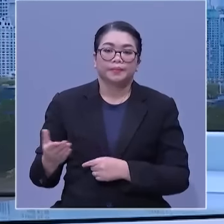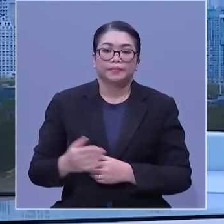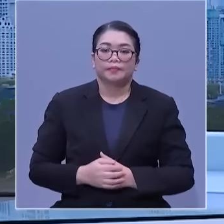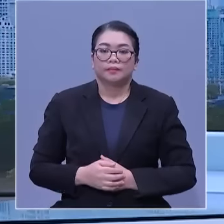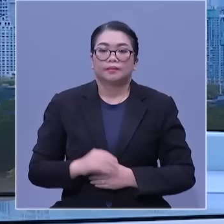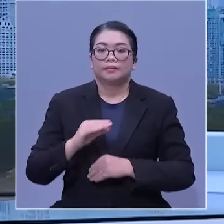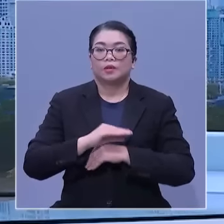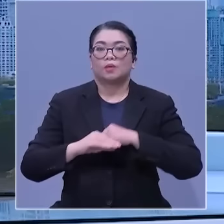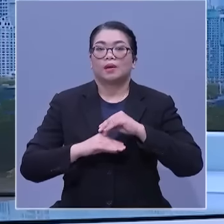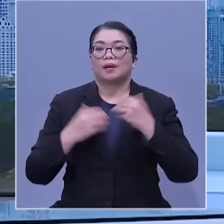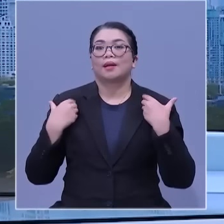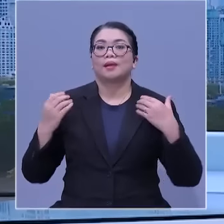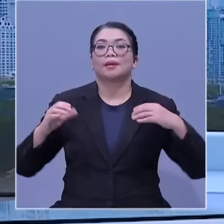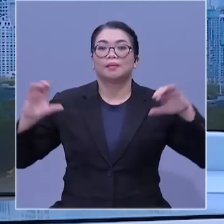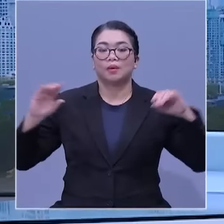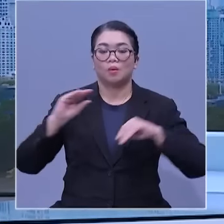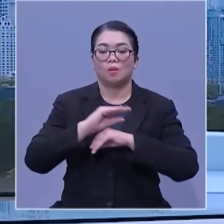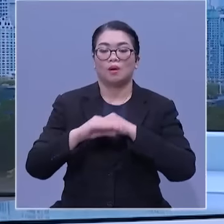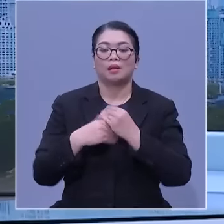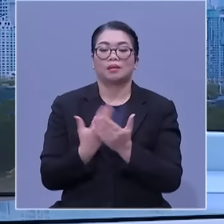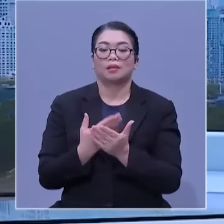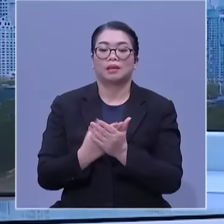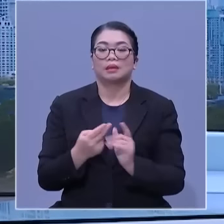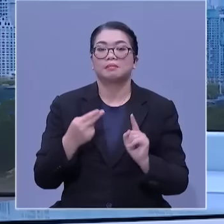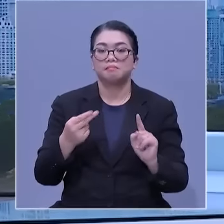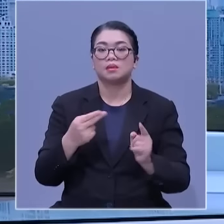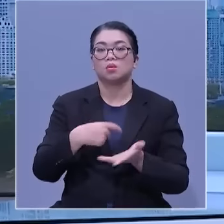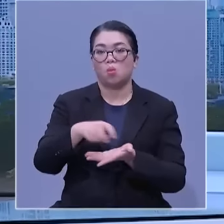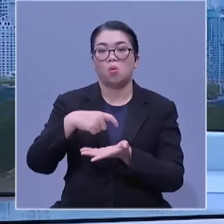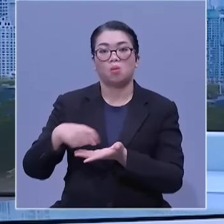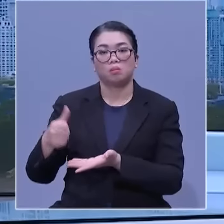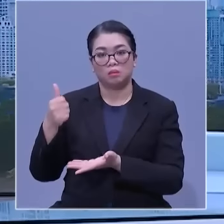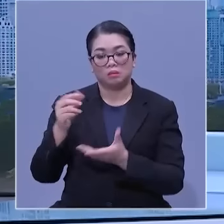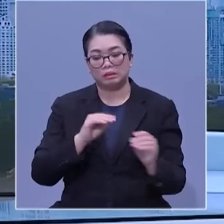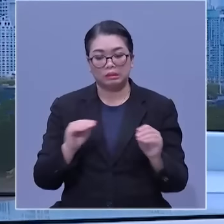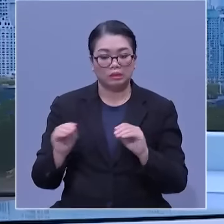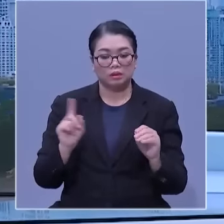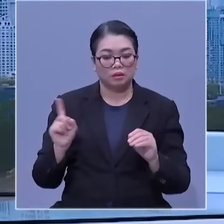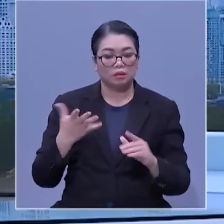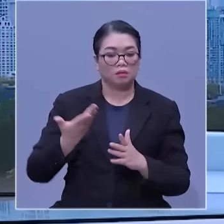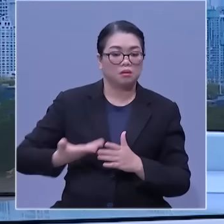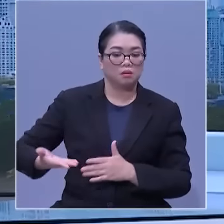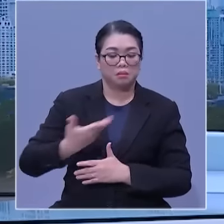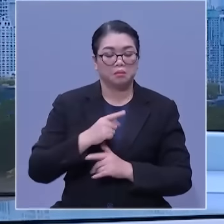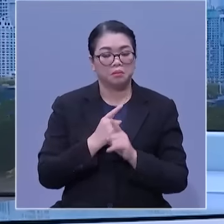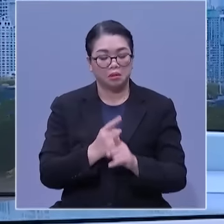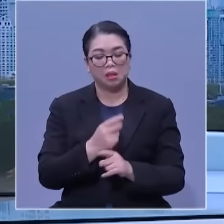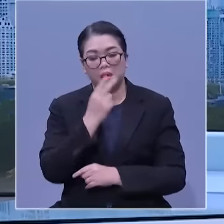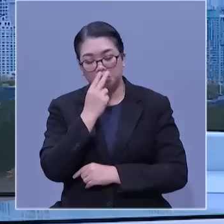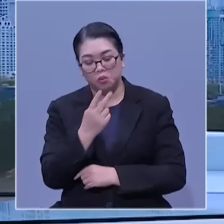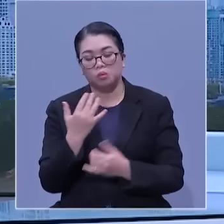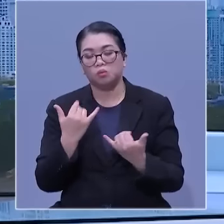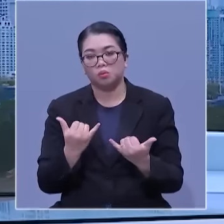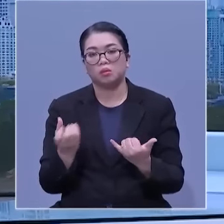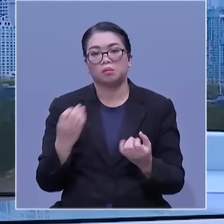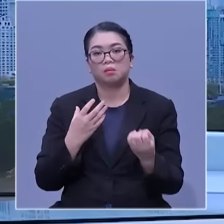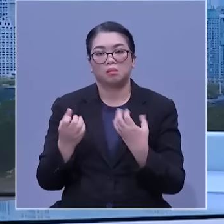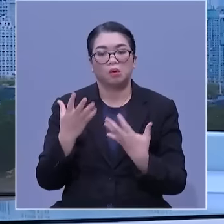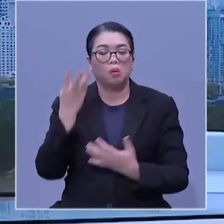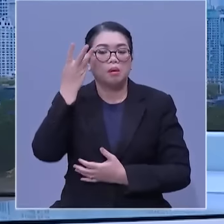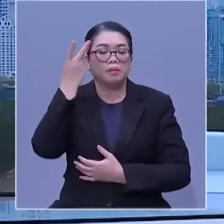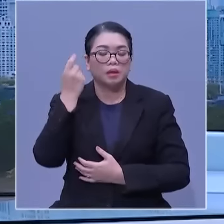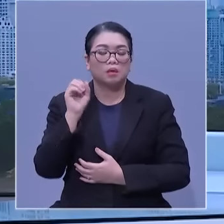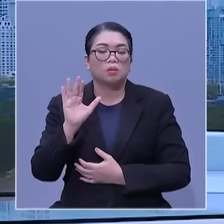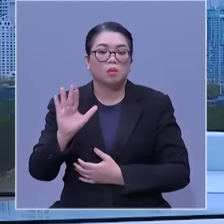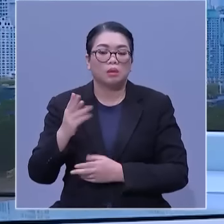เรื่องของโครงการของรัฐบาลโครงการ Digitalwalletว่ายังไงความคืบหน้าถึงไหนแล้วหลายๆคนก็ติดตามมาโดยตลอดนะคะแต่ล่าสุดมีความเห็นจาก